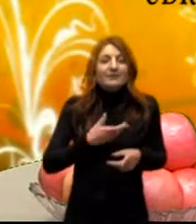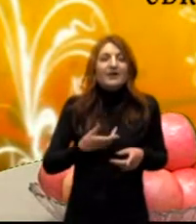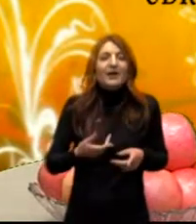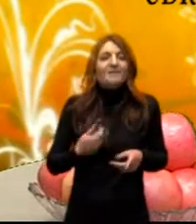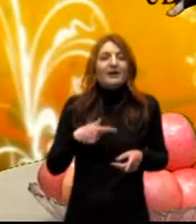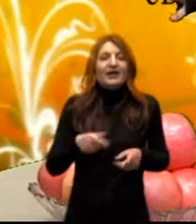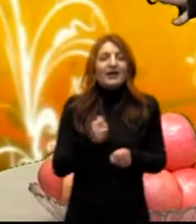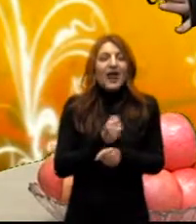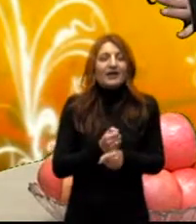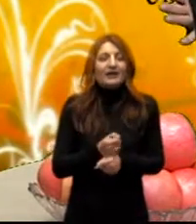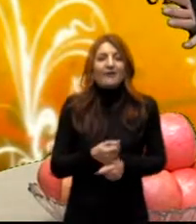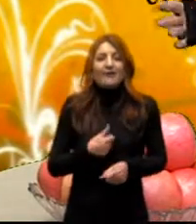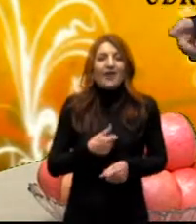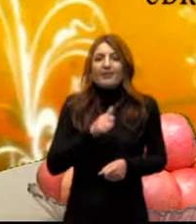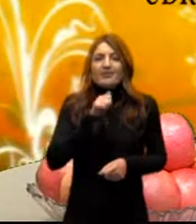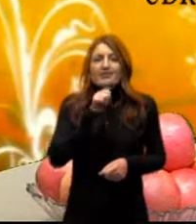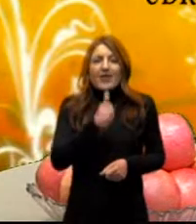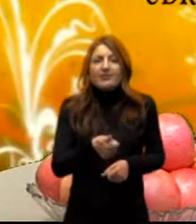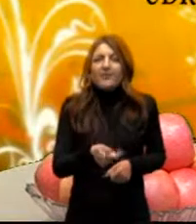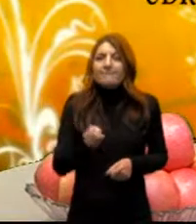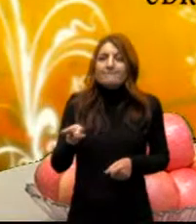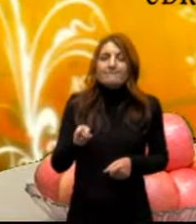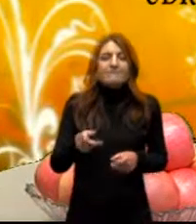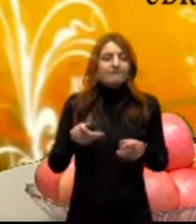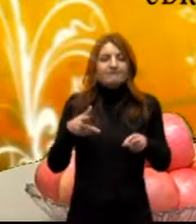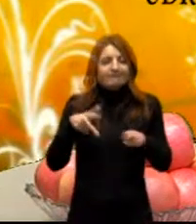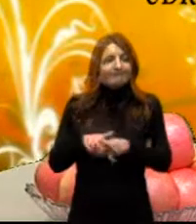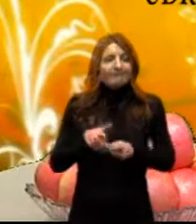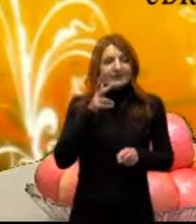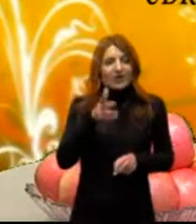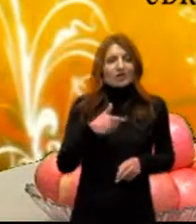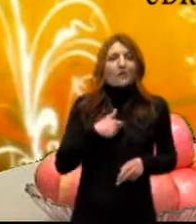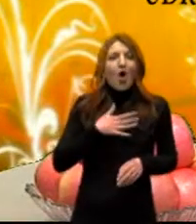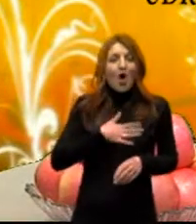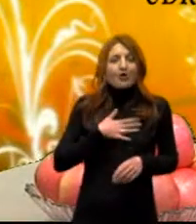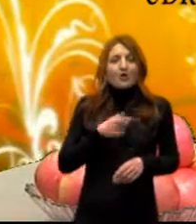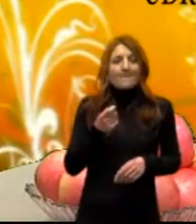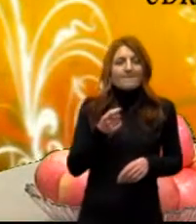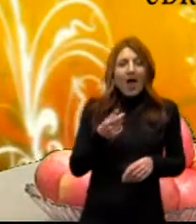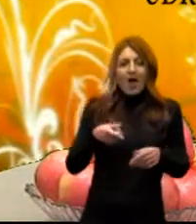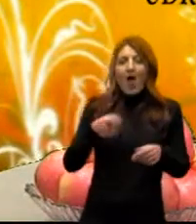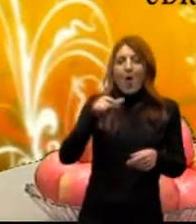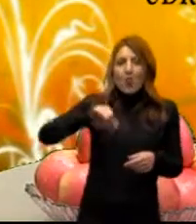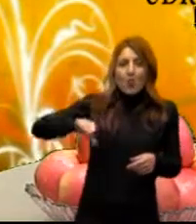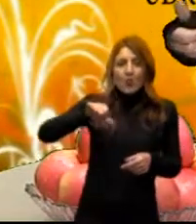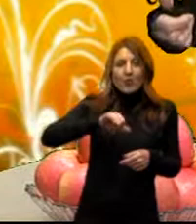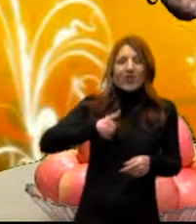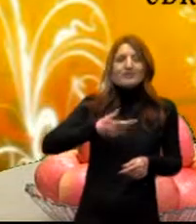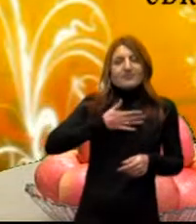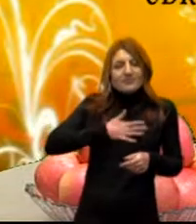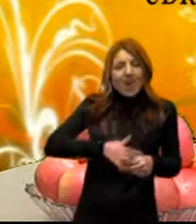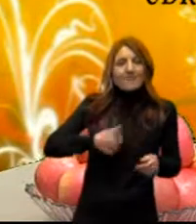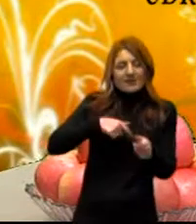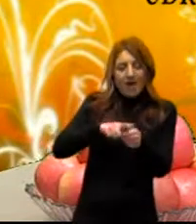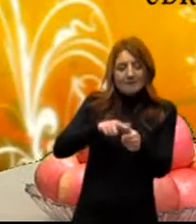radimo. Ne puštamo razvoj glavobolje. Ne puštamo. Mi smo namjerno uzeli malo lavandinog ulja, namjerno